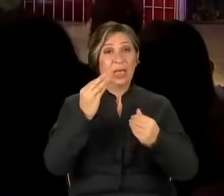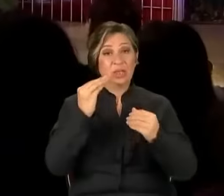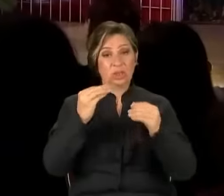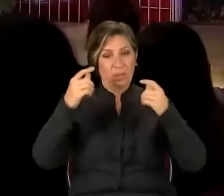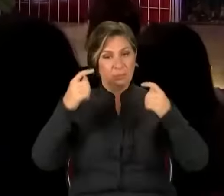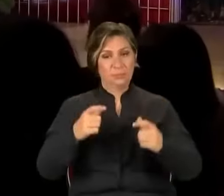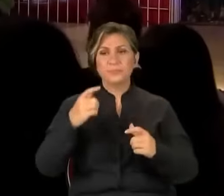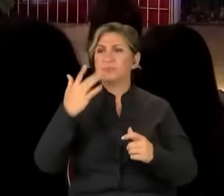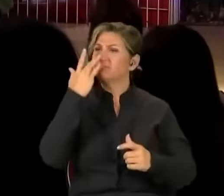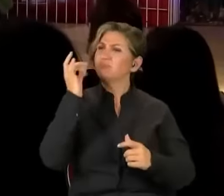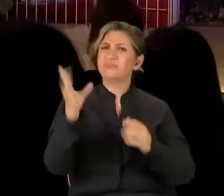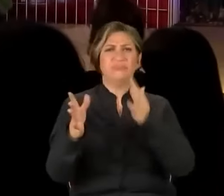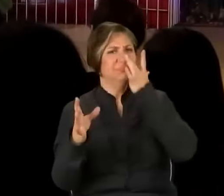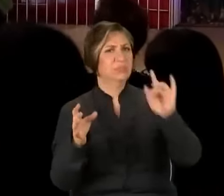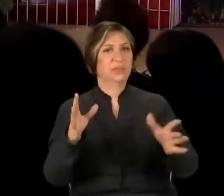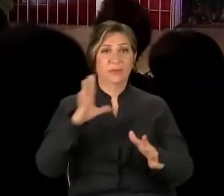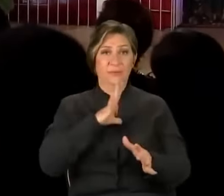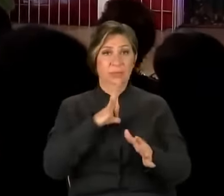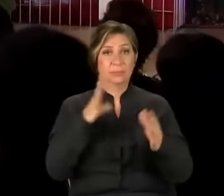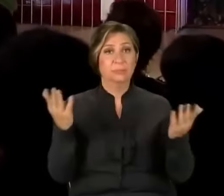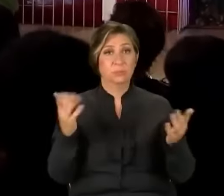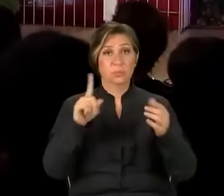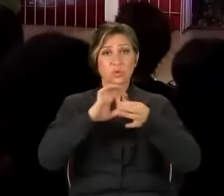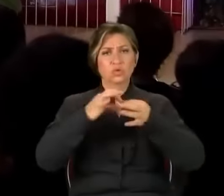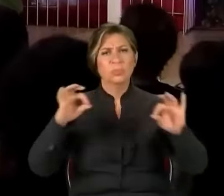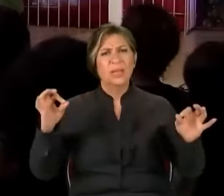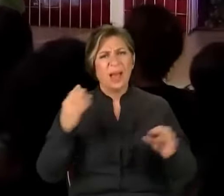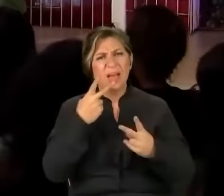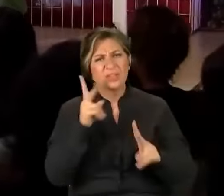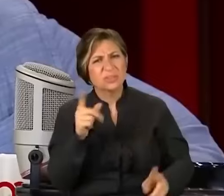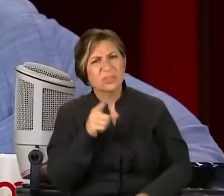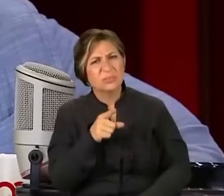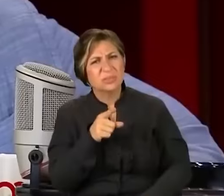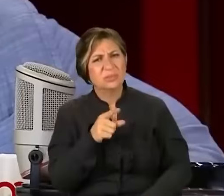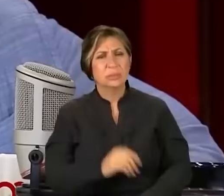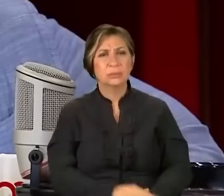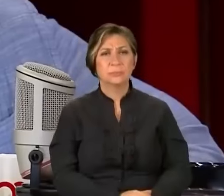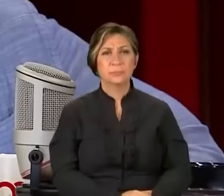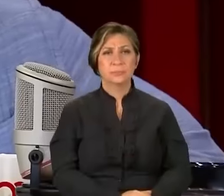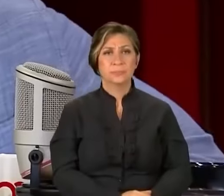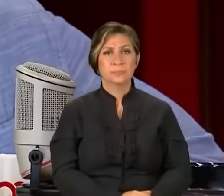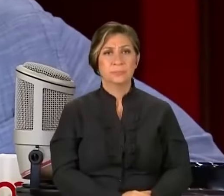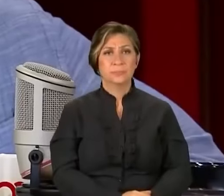statülere aldırış etmeyen bir Behzat. Evet. Bu cümleyi biraz aç, son cümleyi.